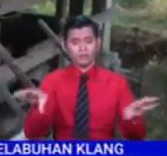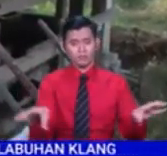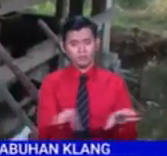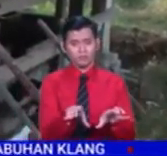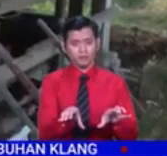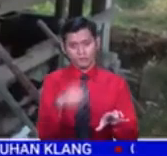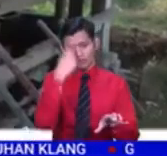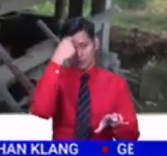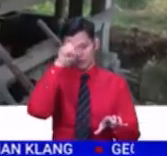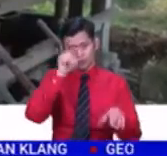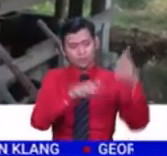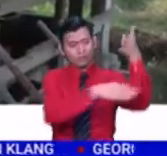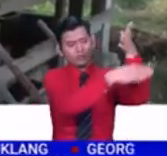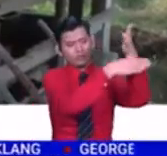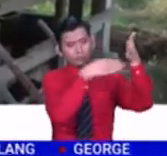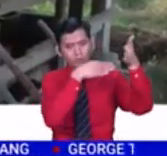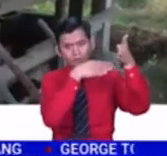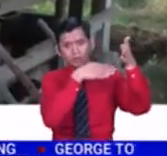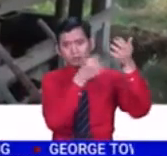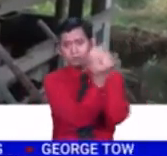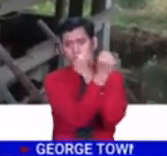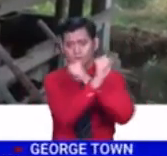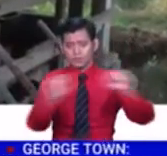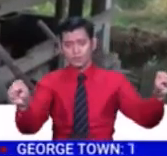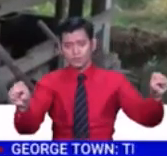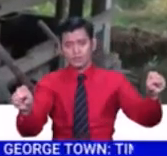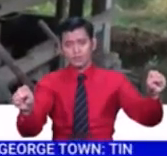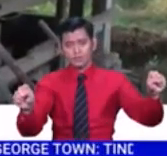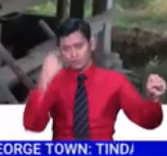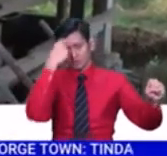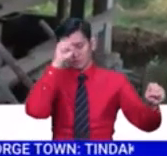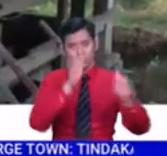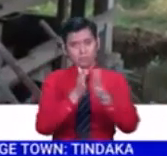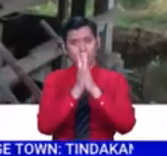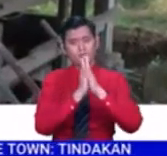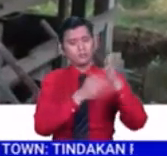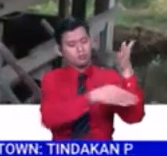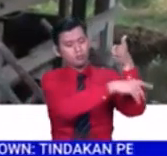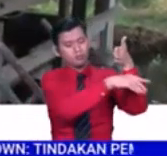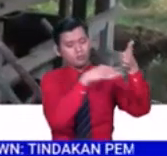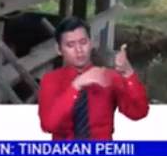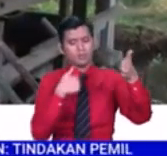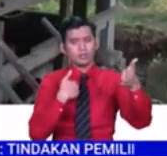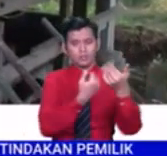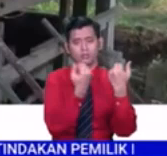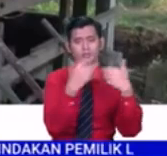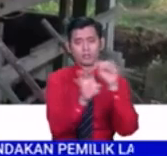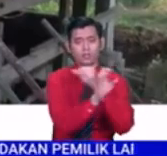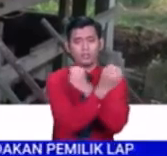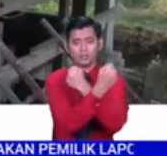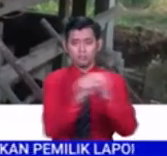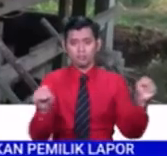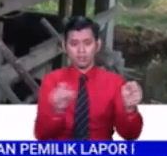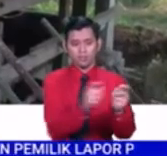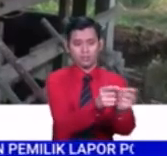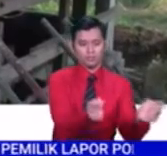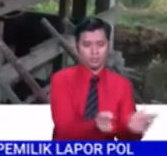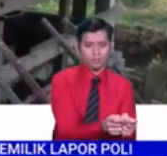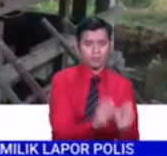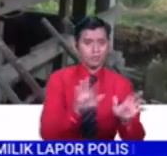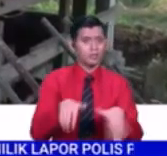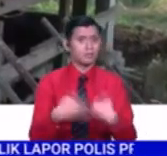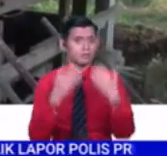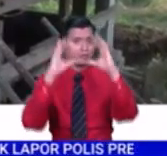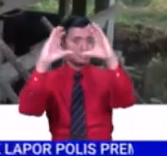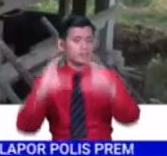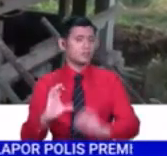dah atur dah. Mana persiapan untuk lembu yang permintaan untuk korban ni, kita dah sedia tempat dia, macam mana SOP dia, petugas dia apa semua,